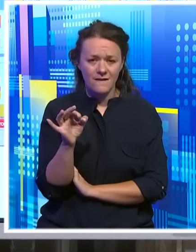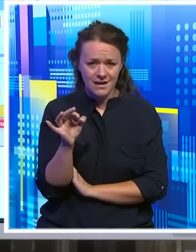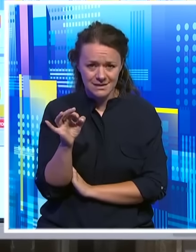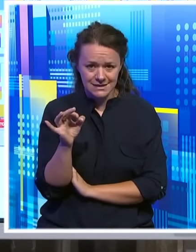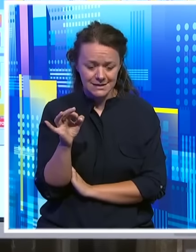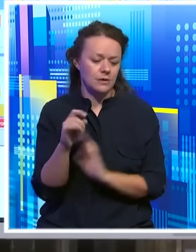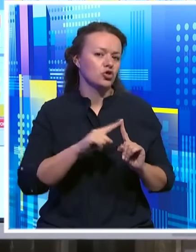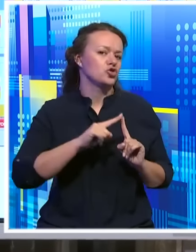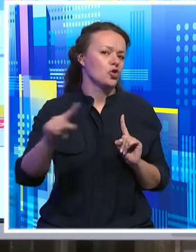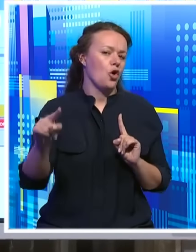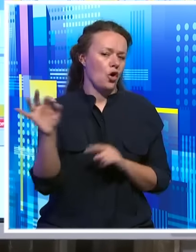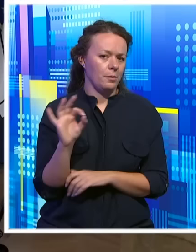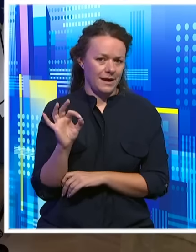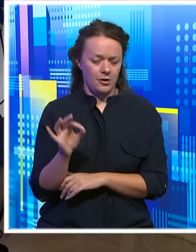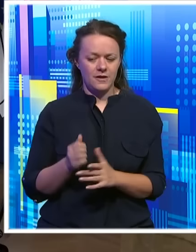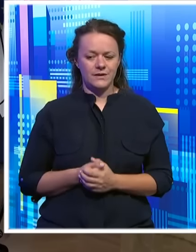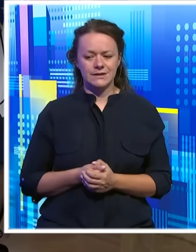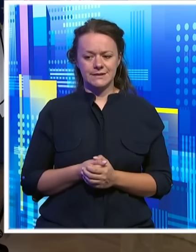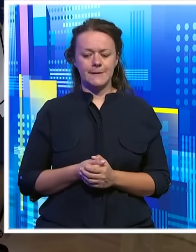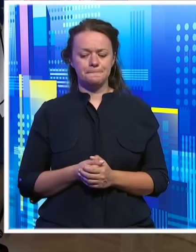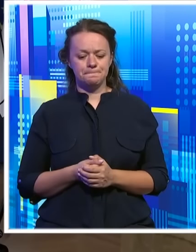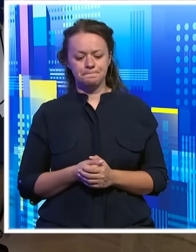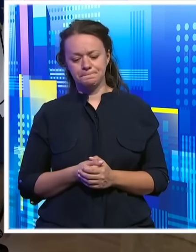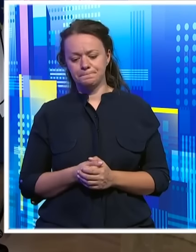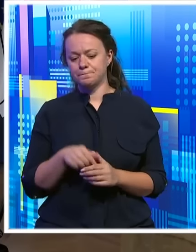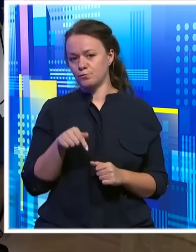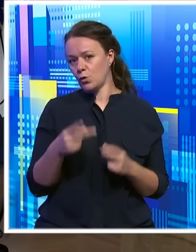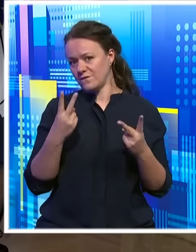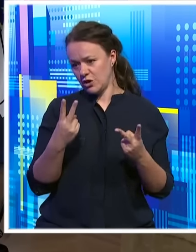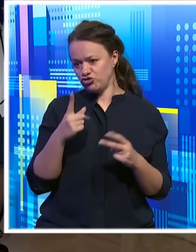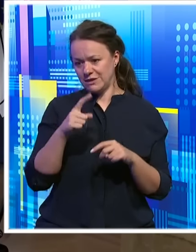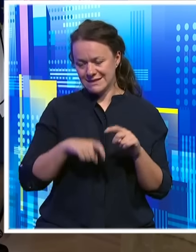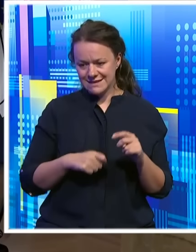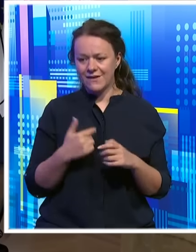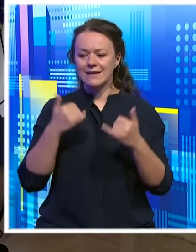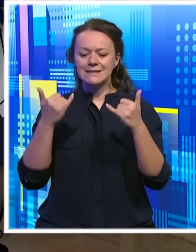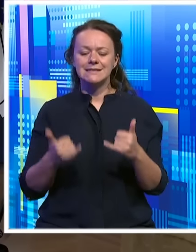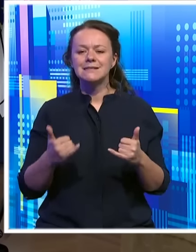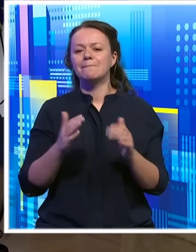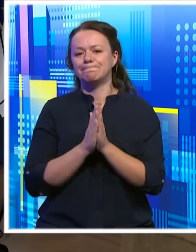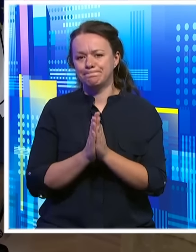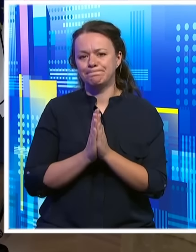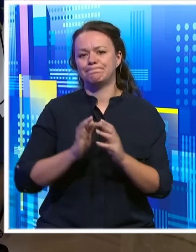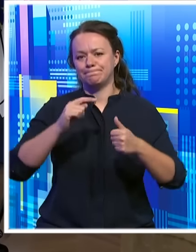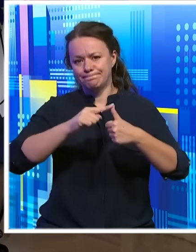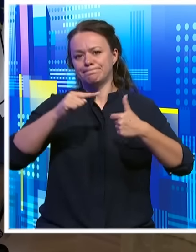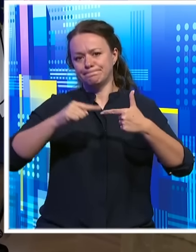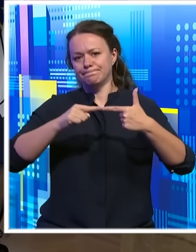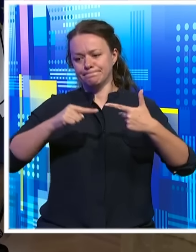do Obrenovca sve. To su za važne te stvari. Sad bih molio da idemo tačku po tačku. Ovo